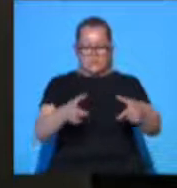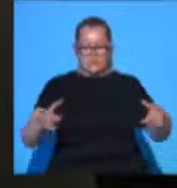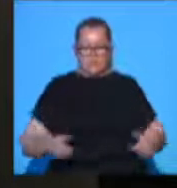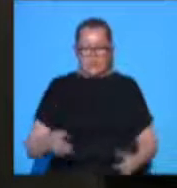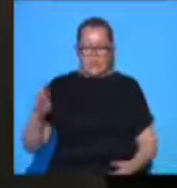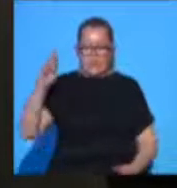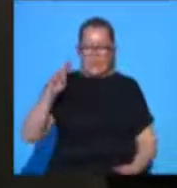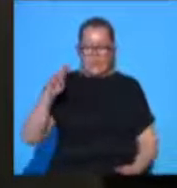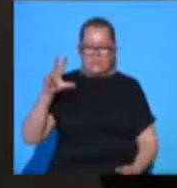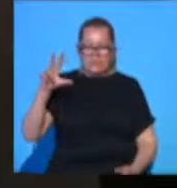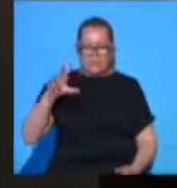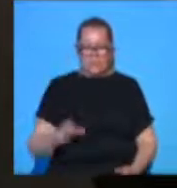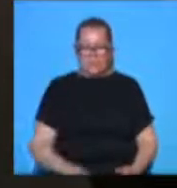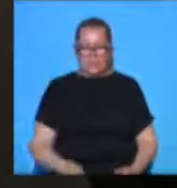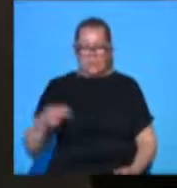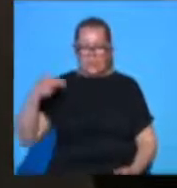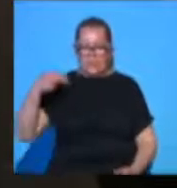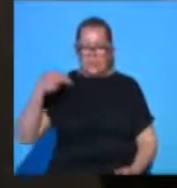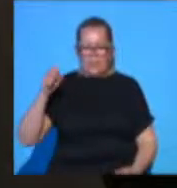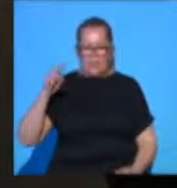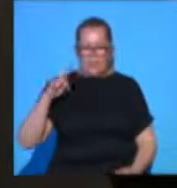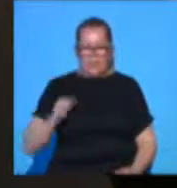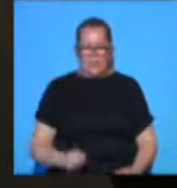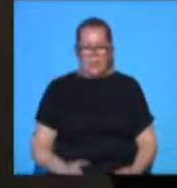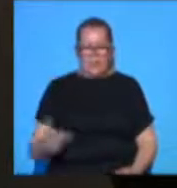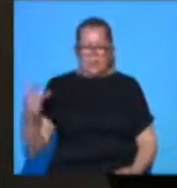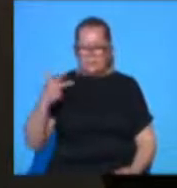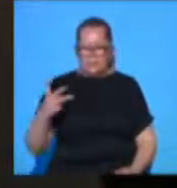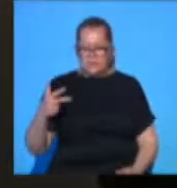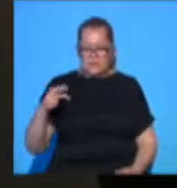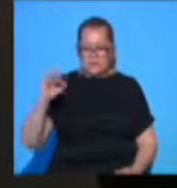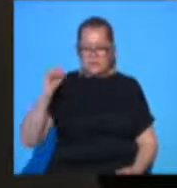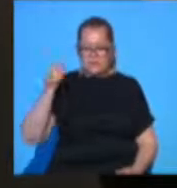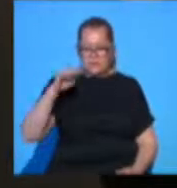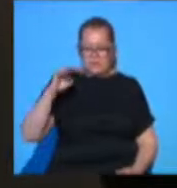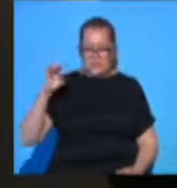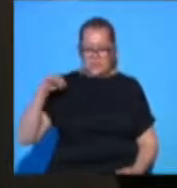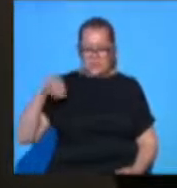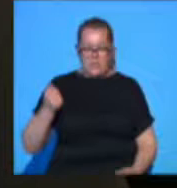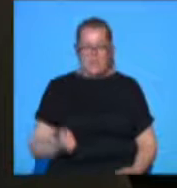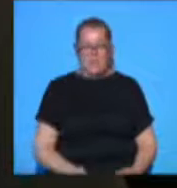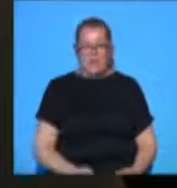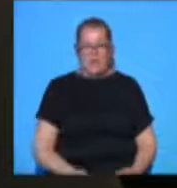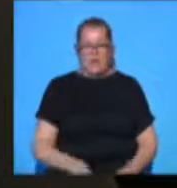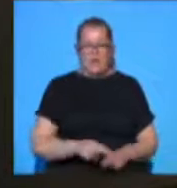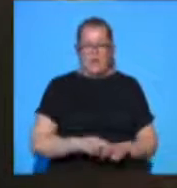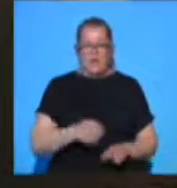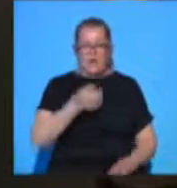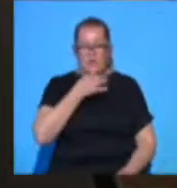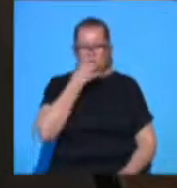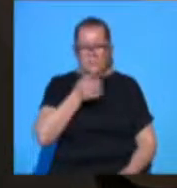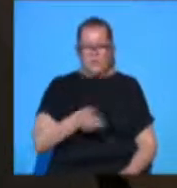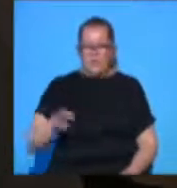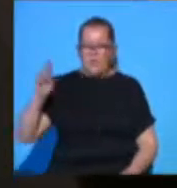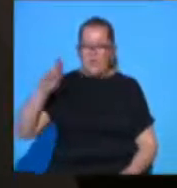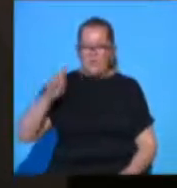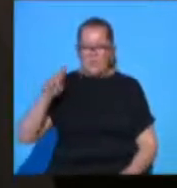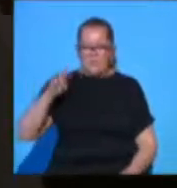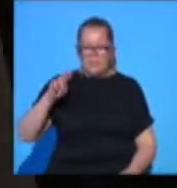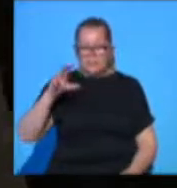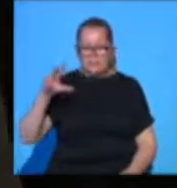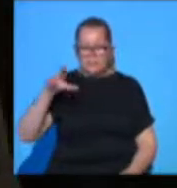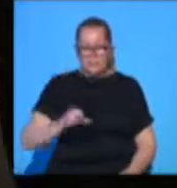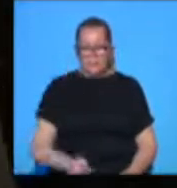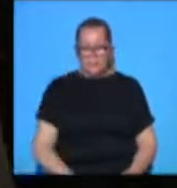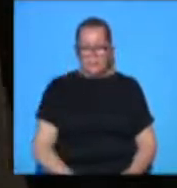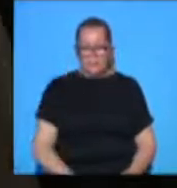Towers, o hală care va găzdui 3 scene în festivalul nostru. Așa cum am spus, noi suntem pe R3 aici, lângă noi